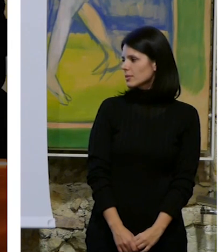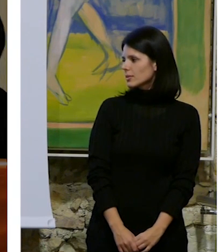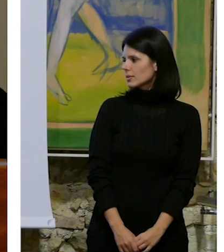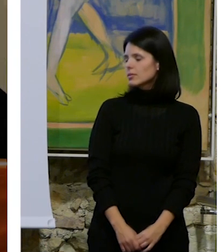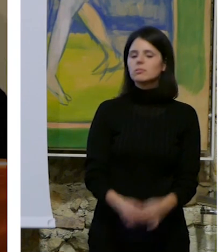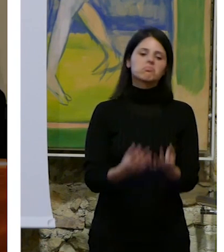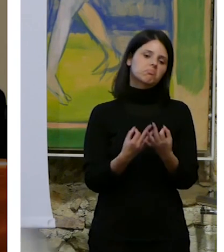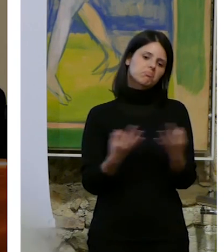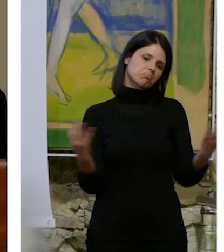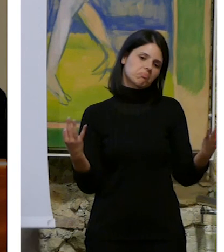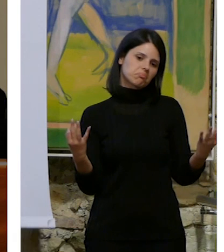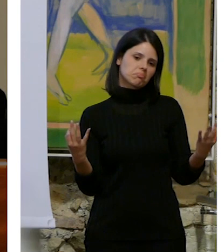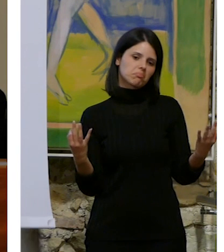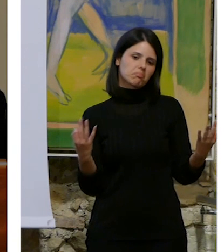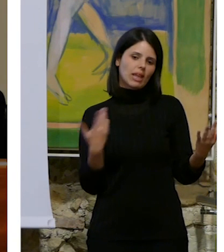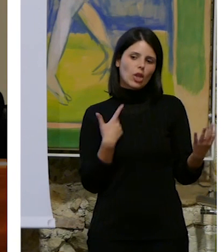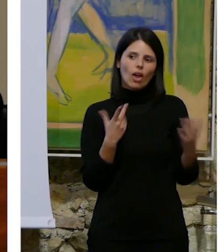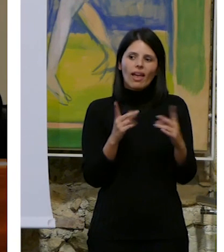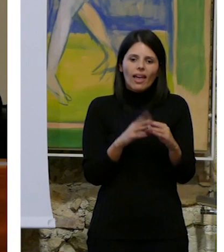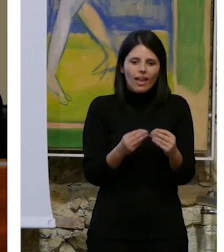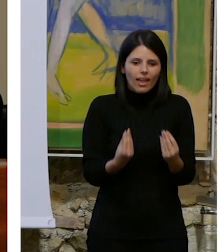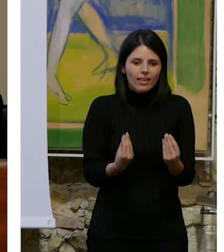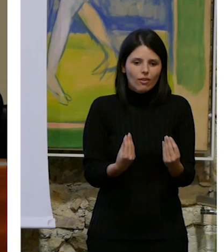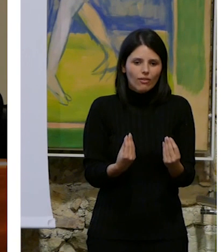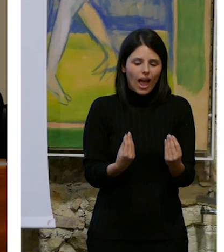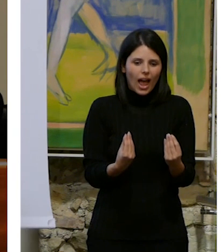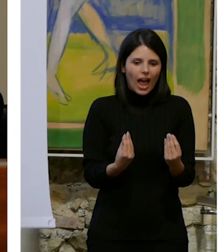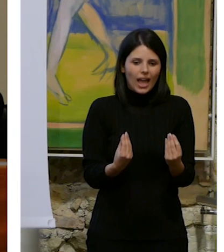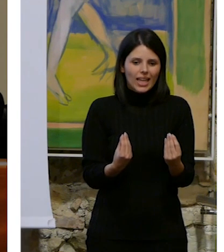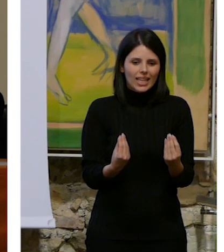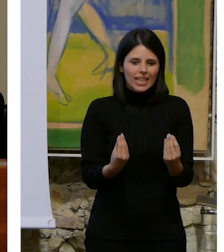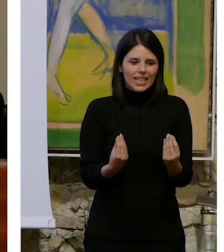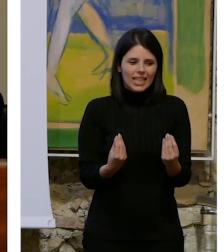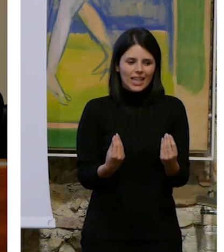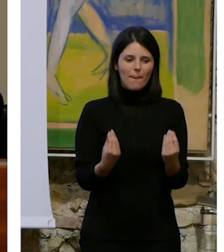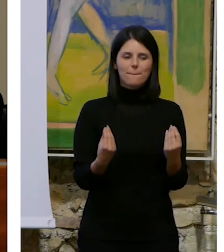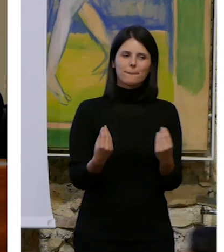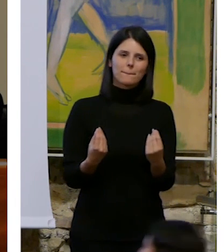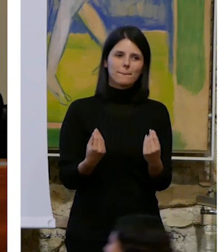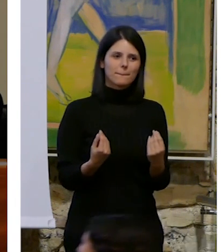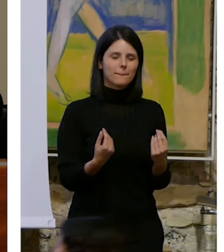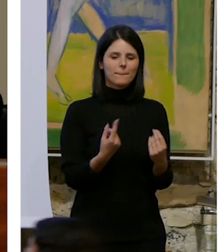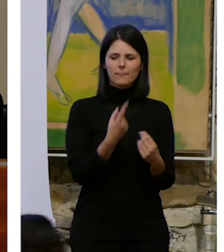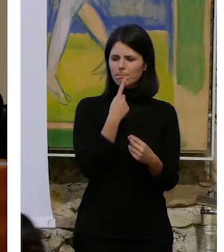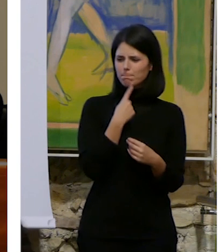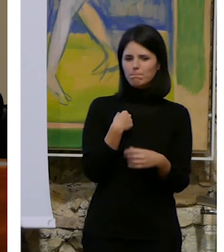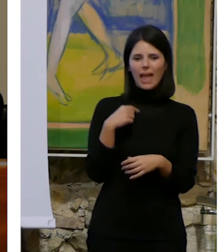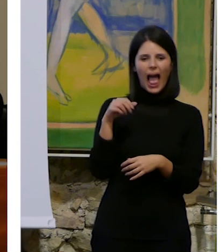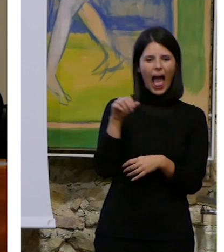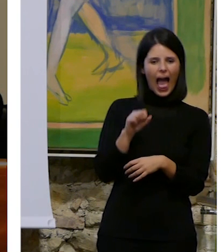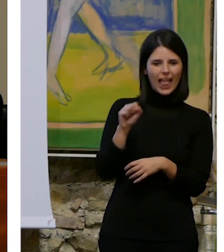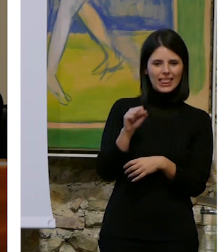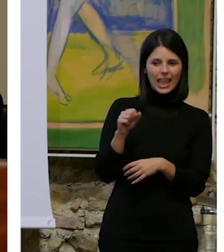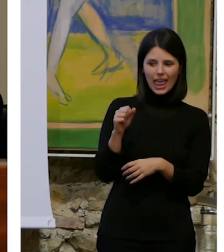Va bene, allora io cosa devo fare a questo punto? Mi diceva Andrea, se